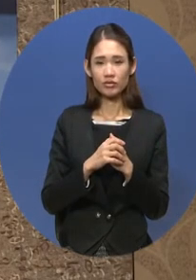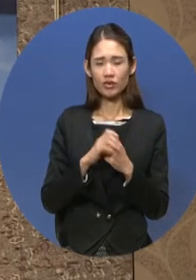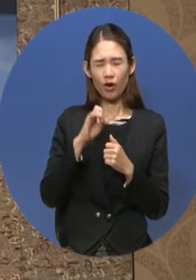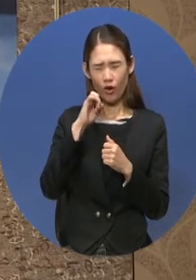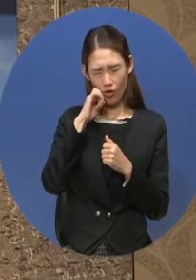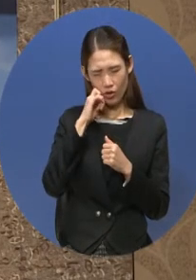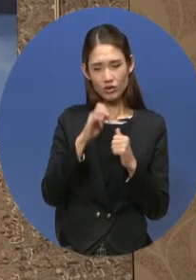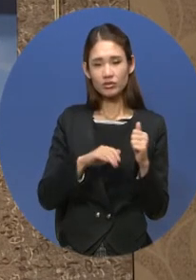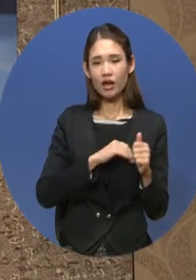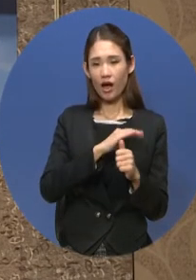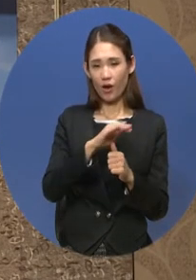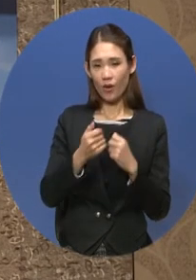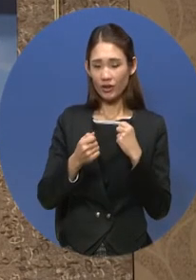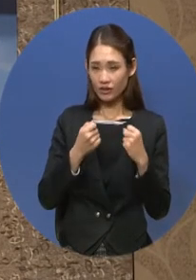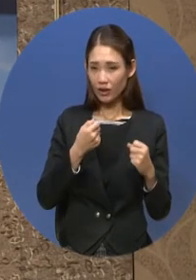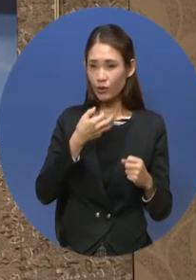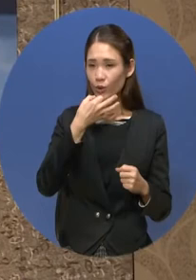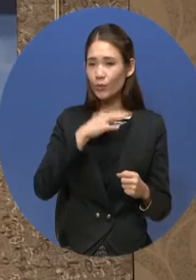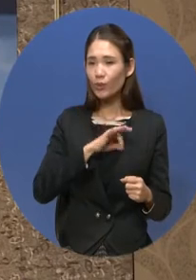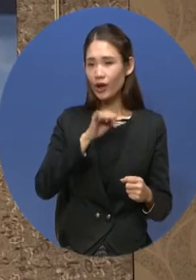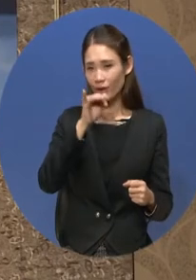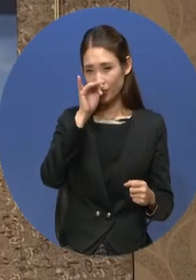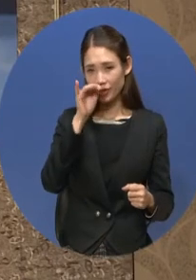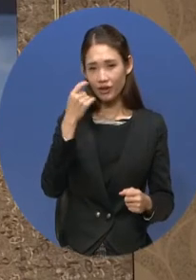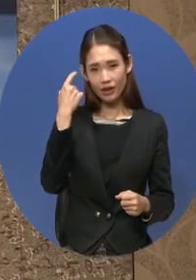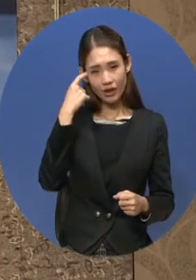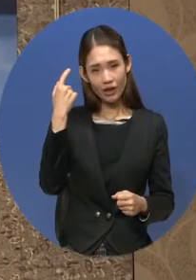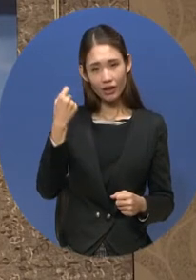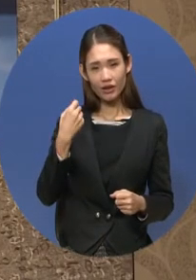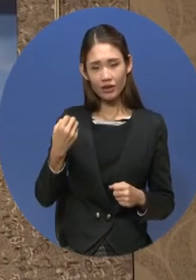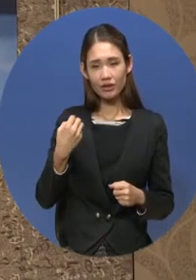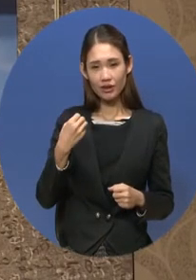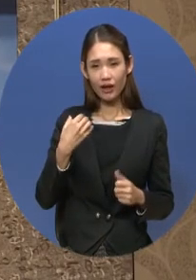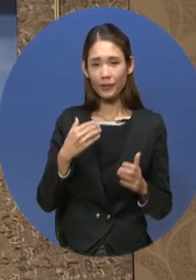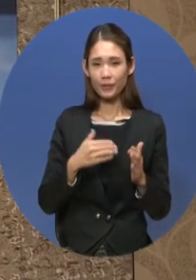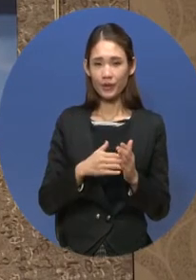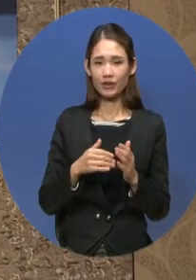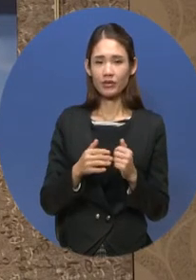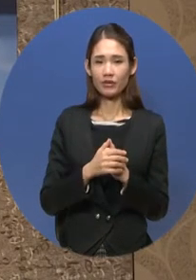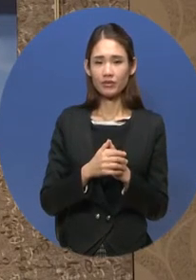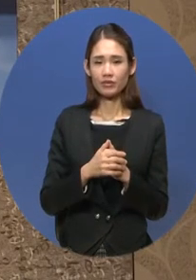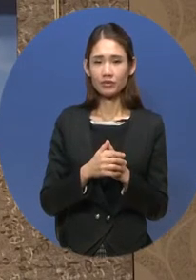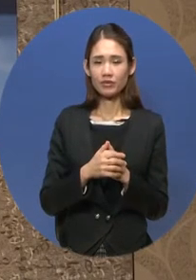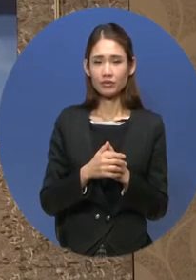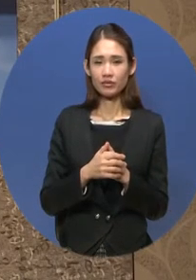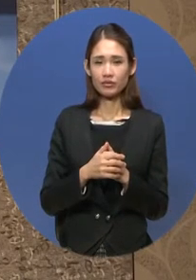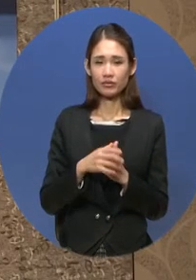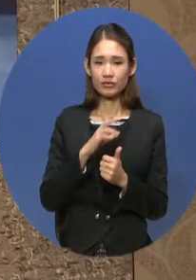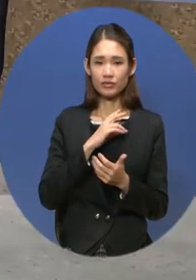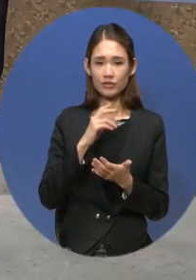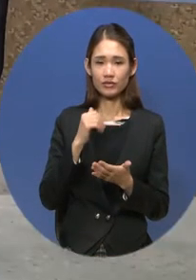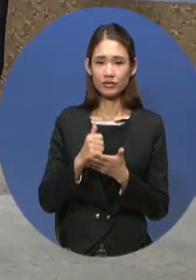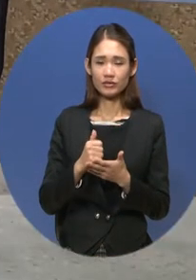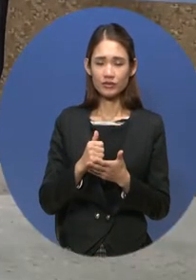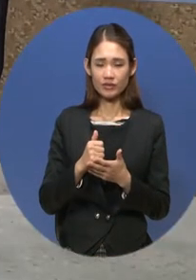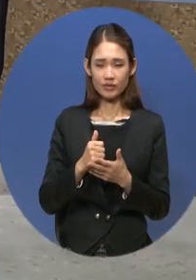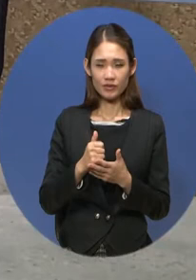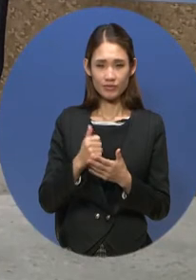어려운 가운데에서도 이런 보람은 있구나라는 네. 그런 얘기들을 하시더라고요. 예.